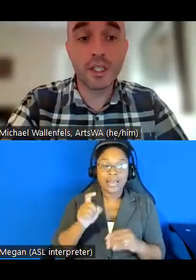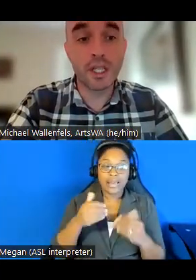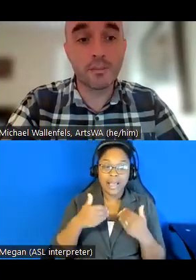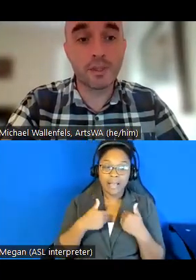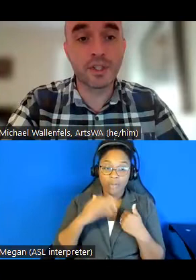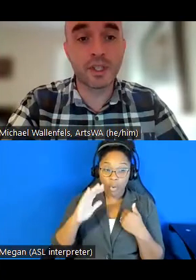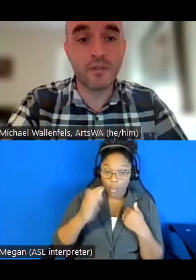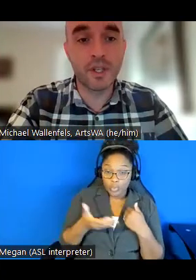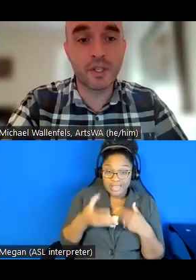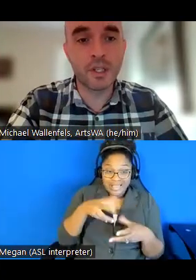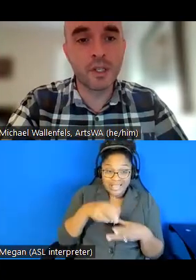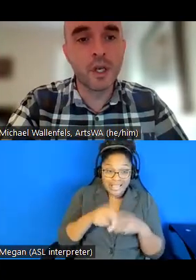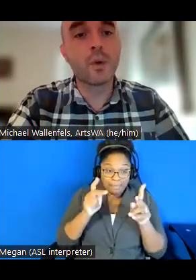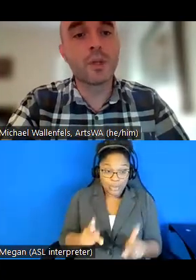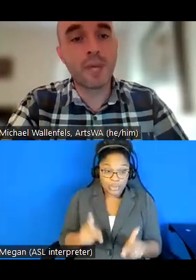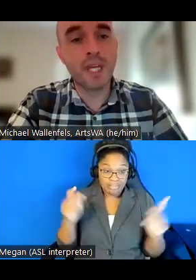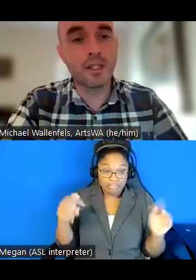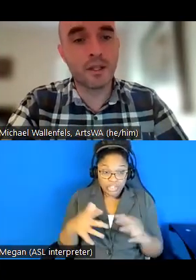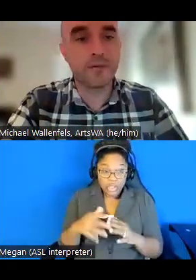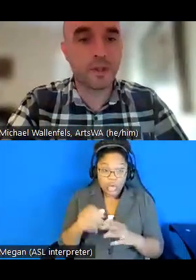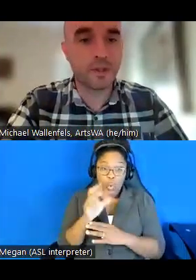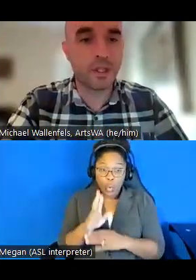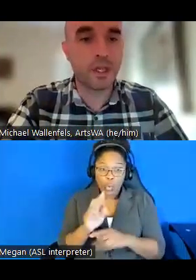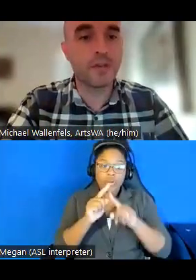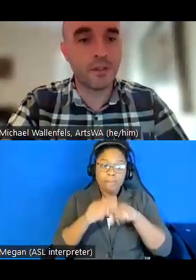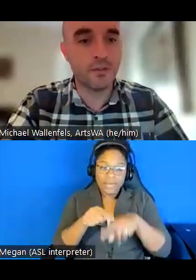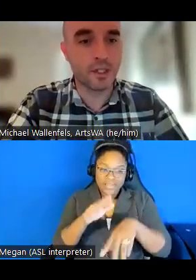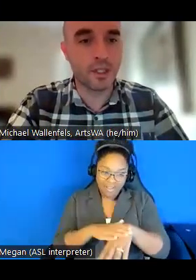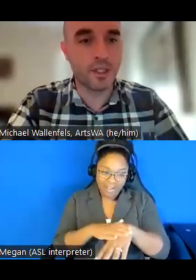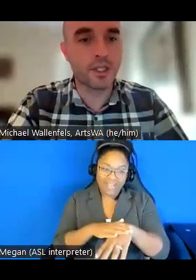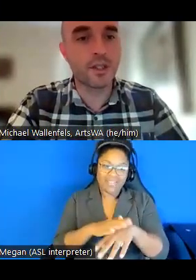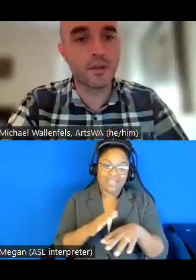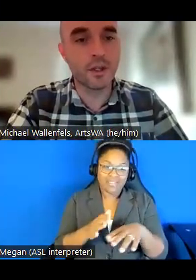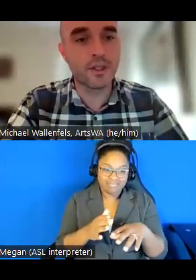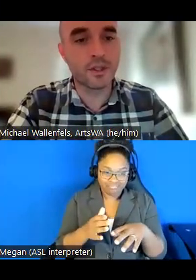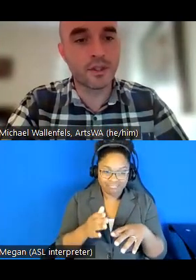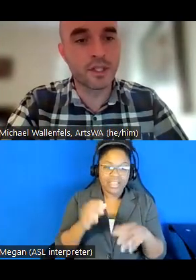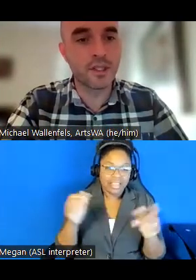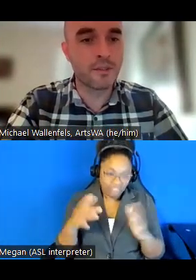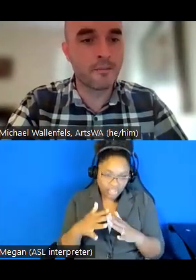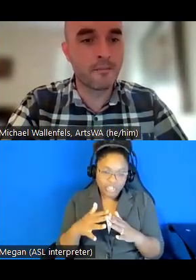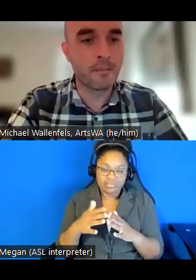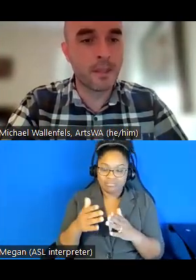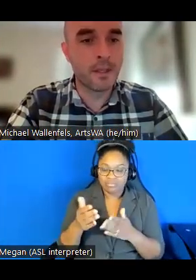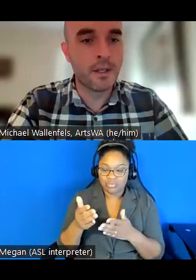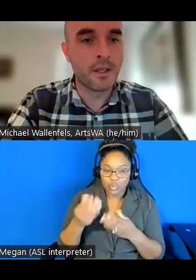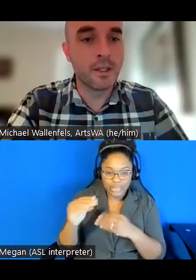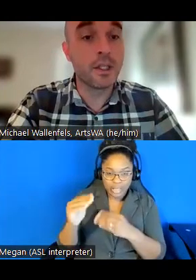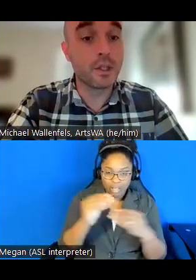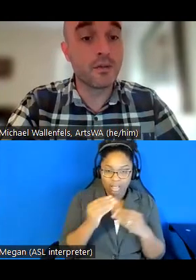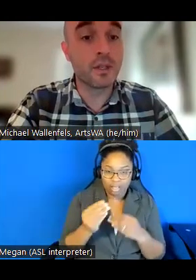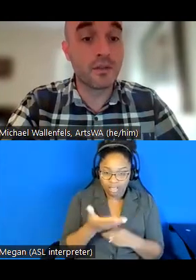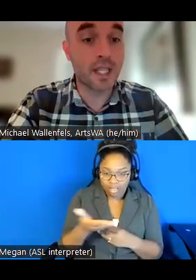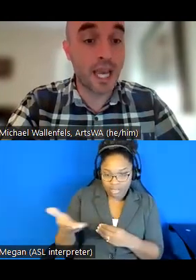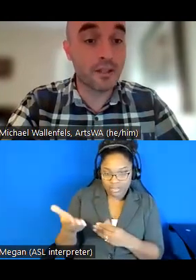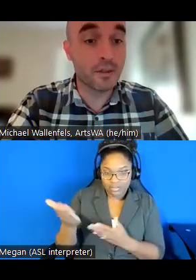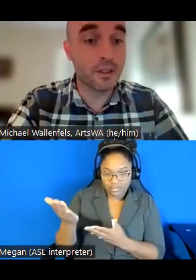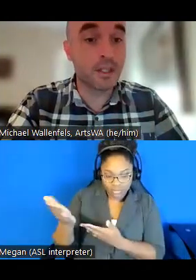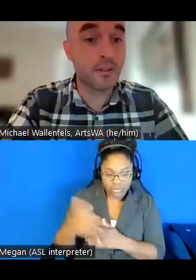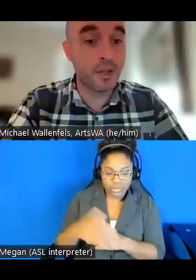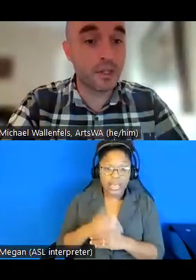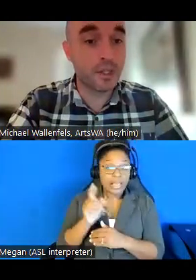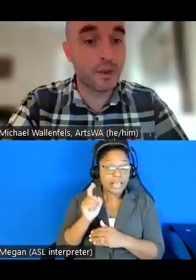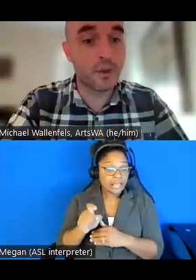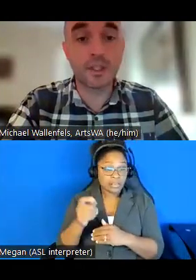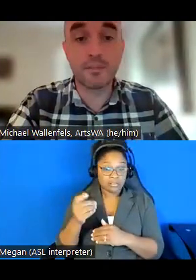아니 그다음에 그러니까 대면하는 컨벤션을 주최하거나 컨벤션 기능에 의존해서 상품 및 서비스를 판매하는